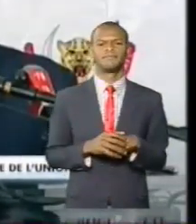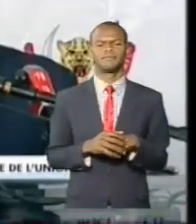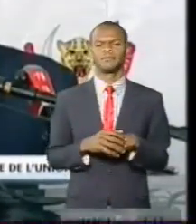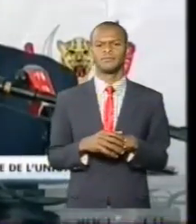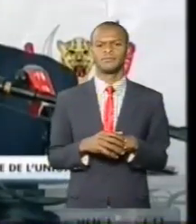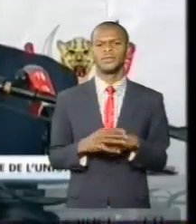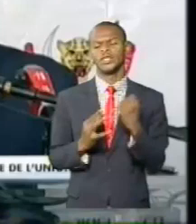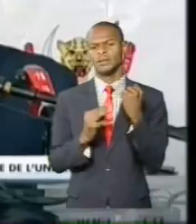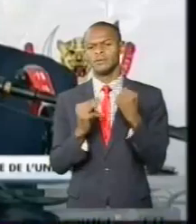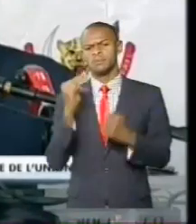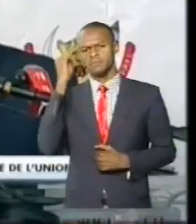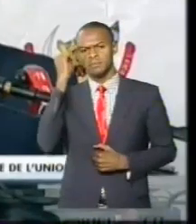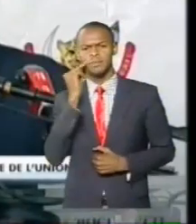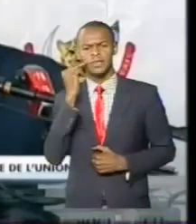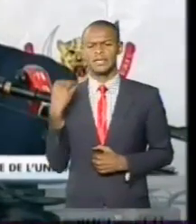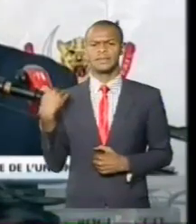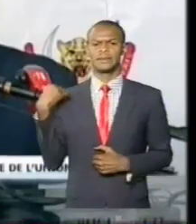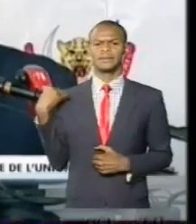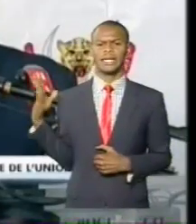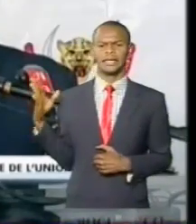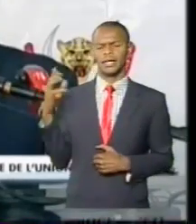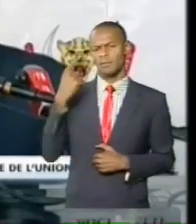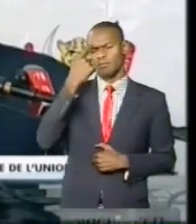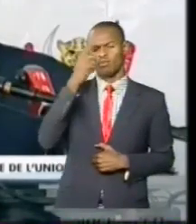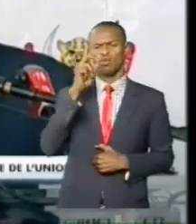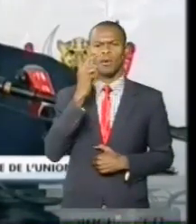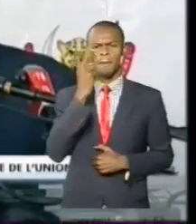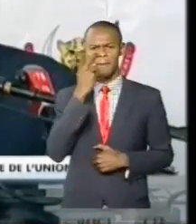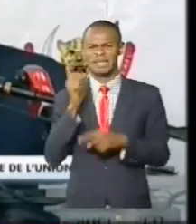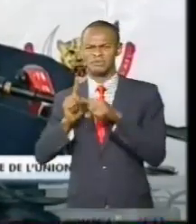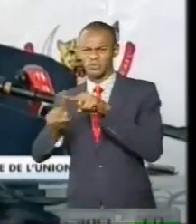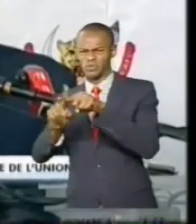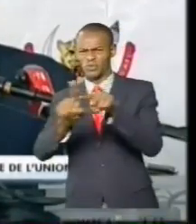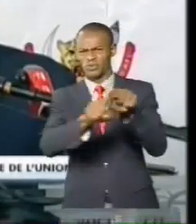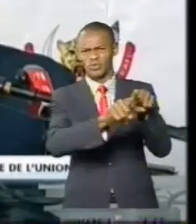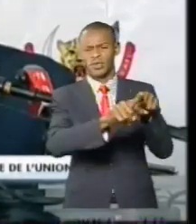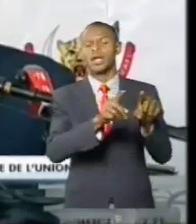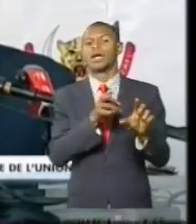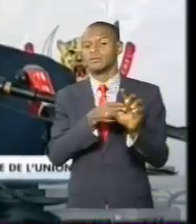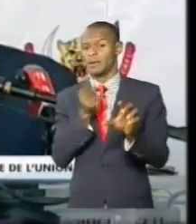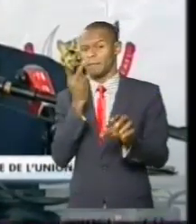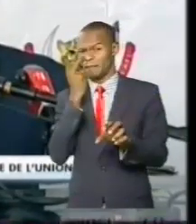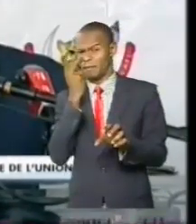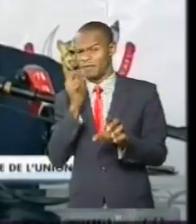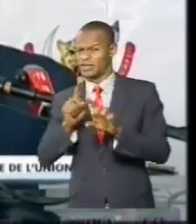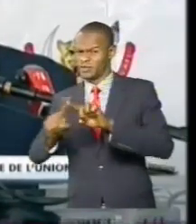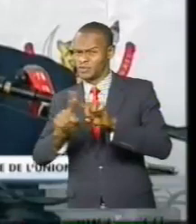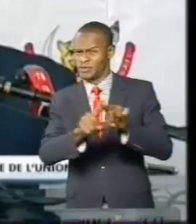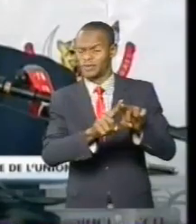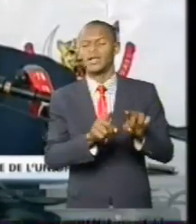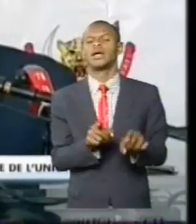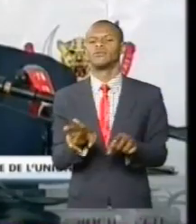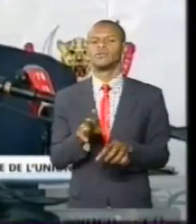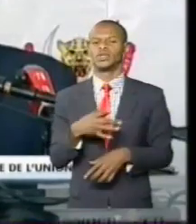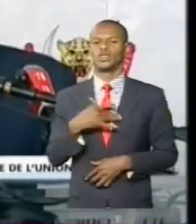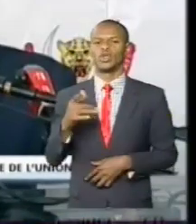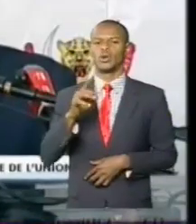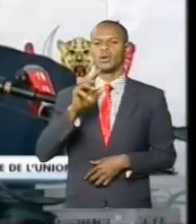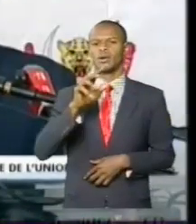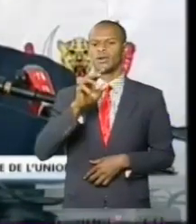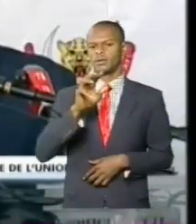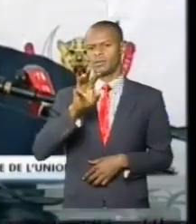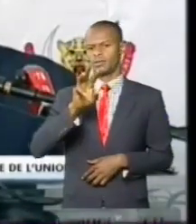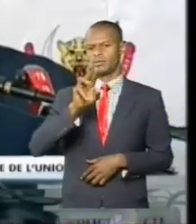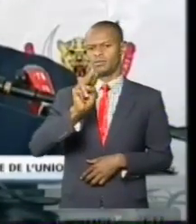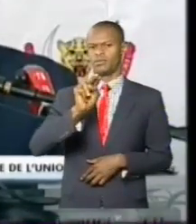d'État, ministre des Hydrocarbures, Monsieur Rubens Mikindo Mouima.